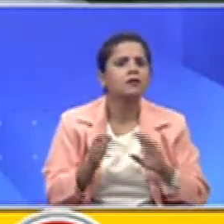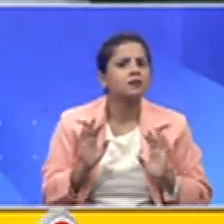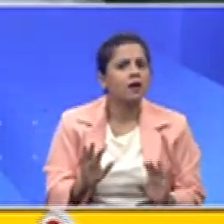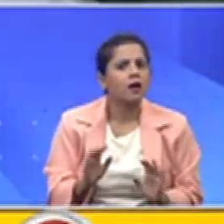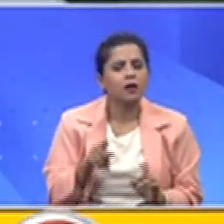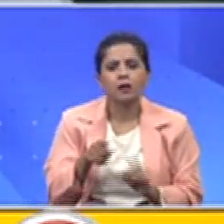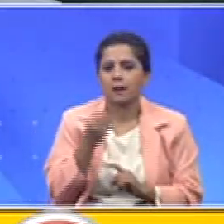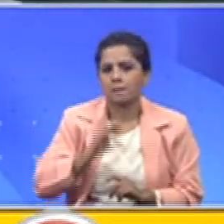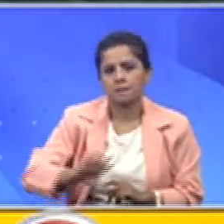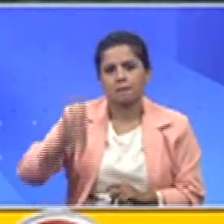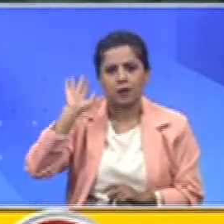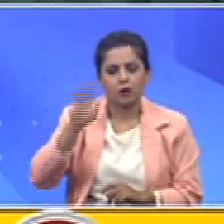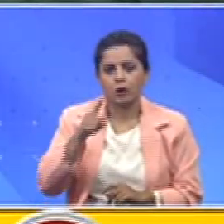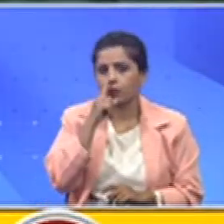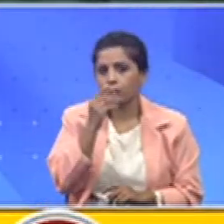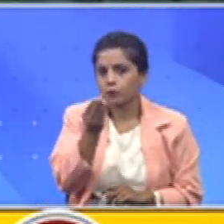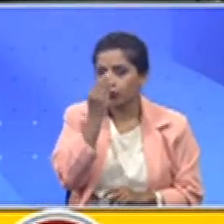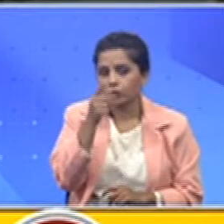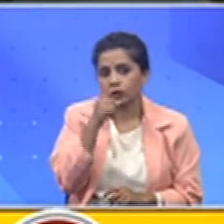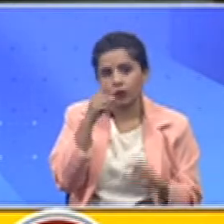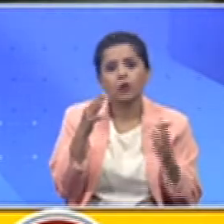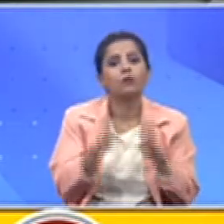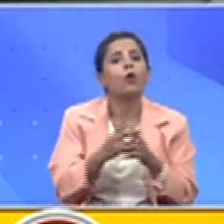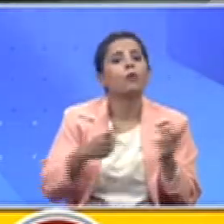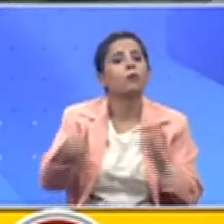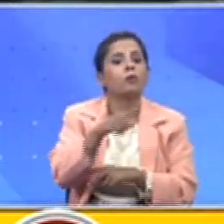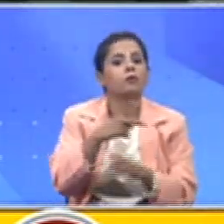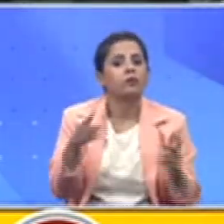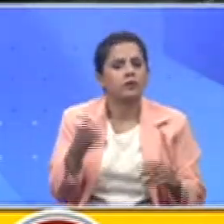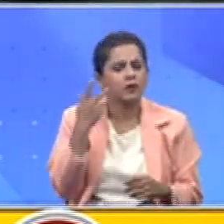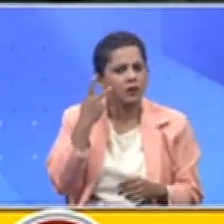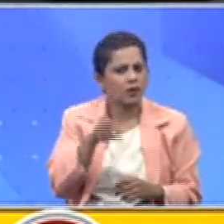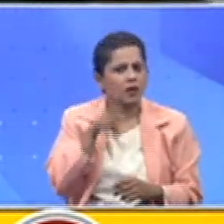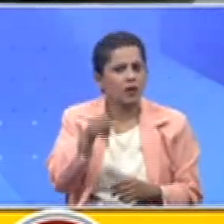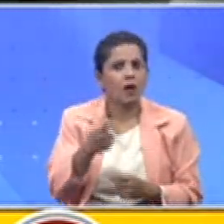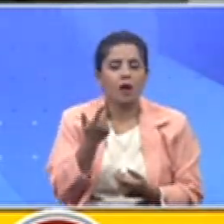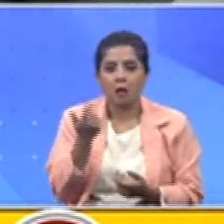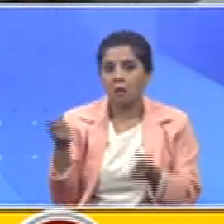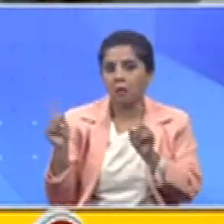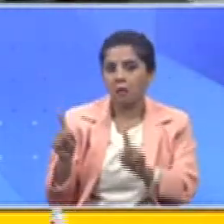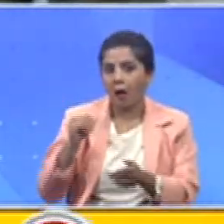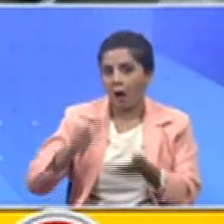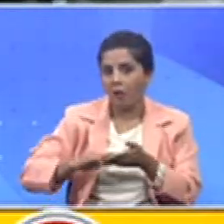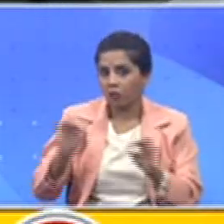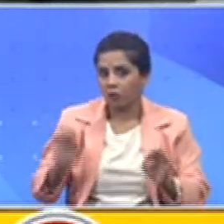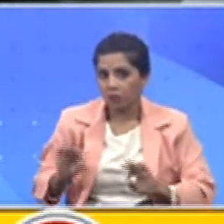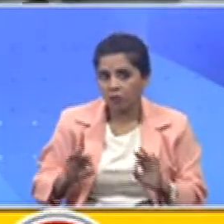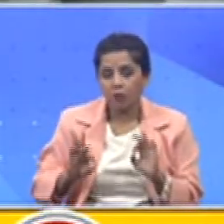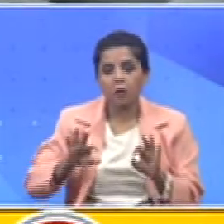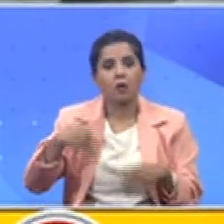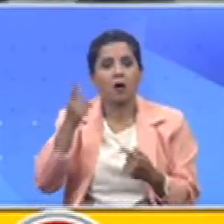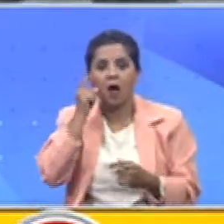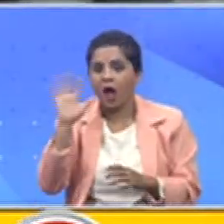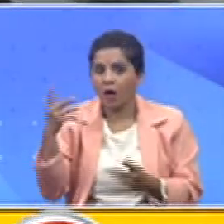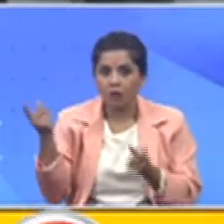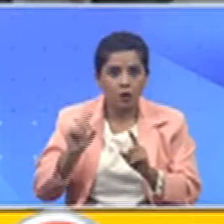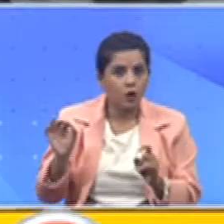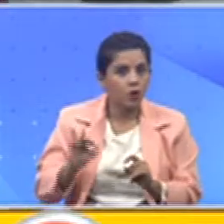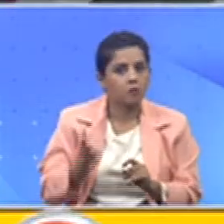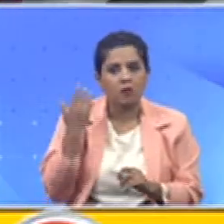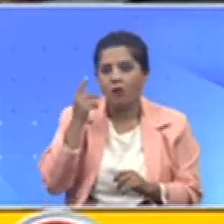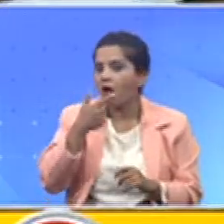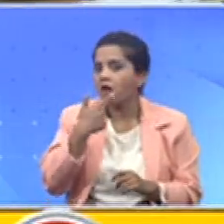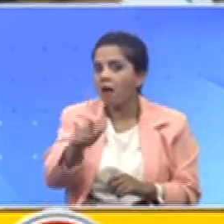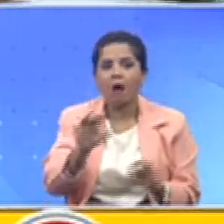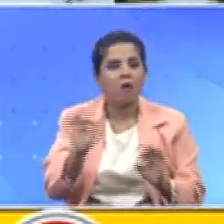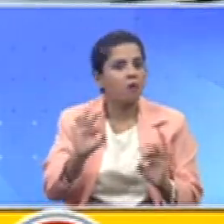पहले मुस्लिम महिलाओं को बिना महरम हज करने की इजाजत नहीं थी।